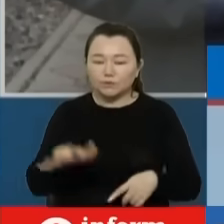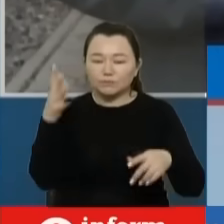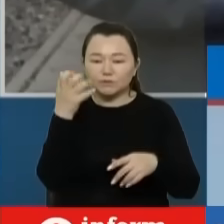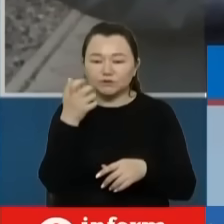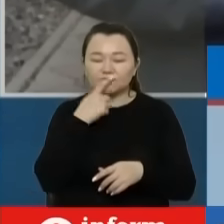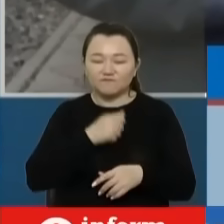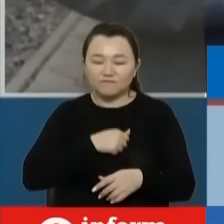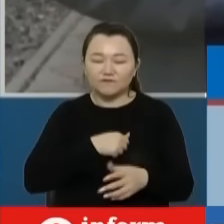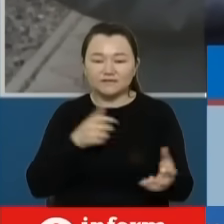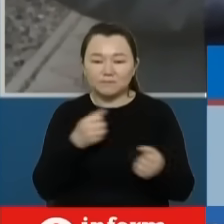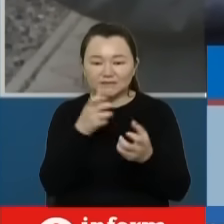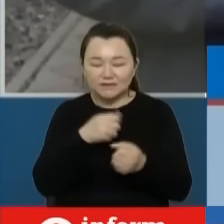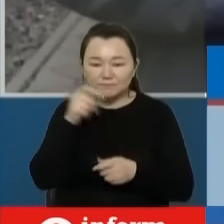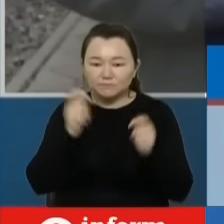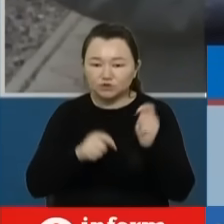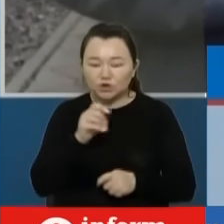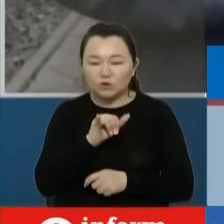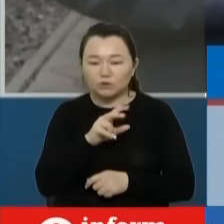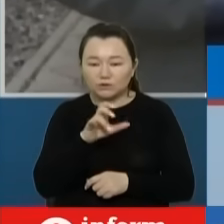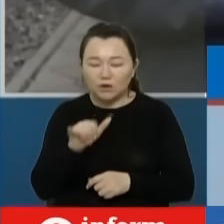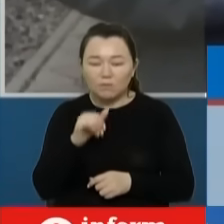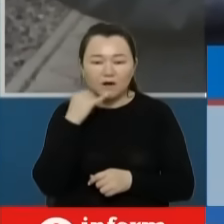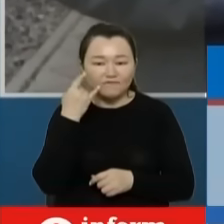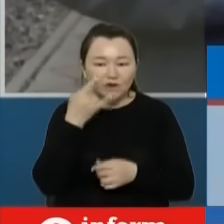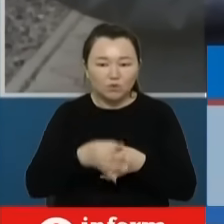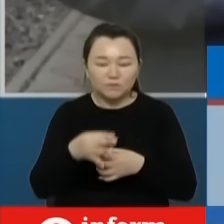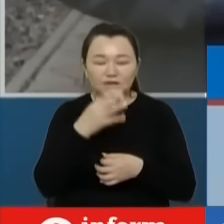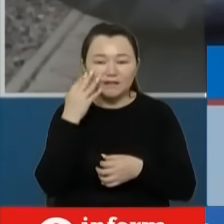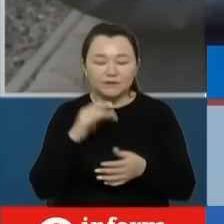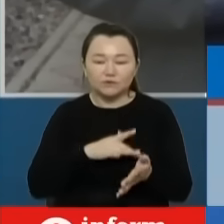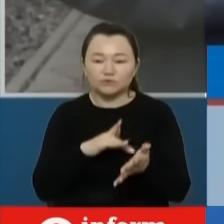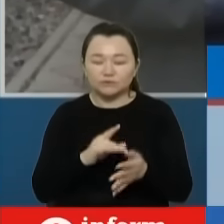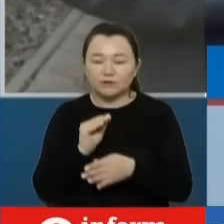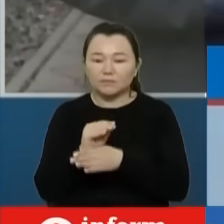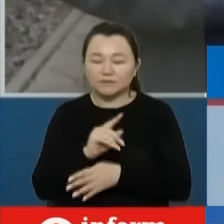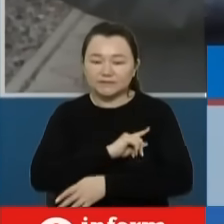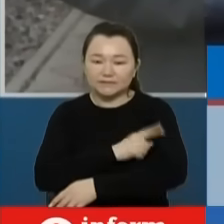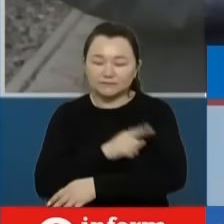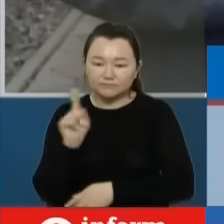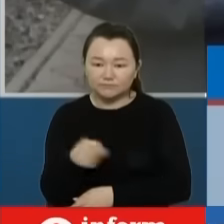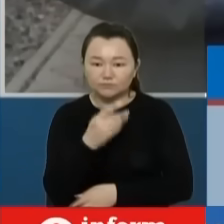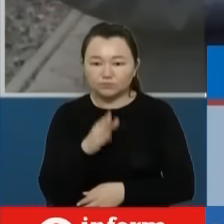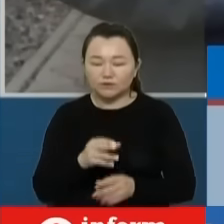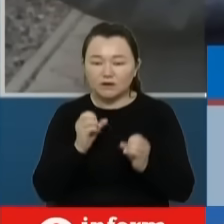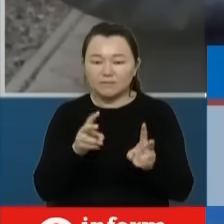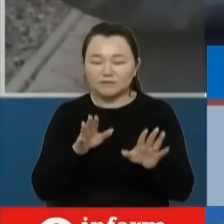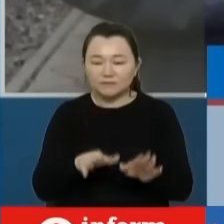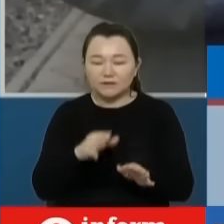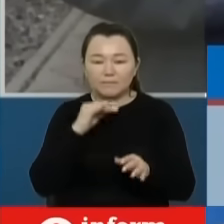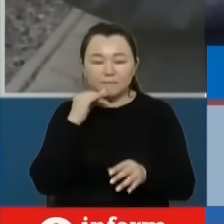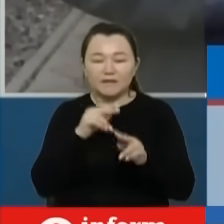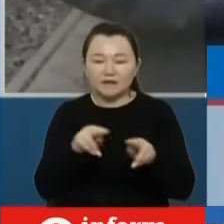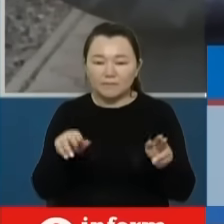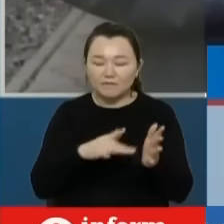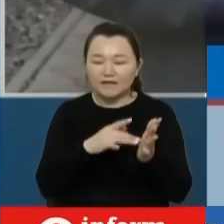мен құтқарушы келді. Әлі Ұлытау, Павлодар облысы мен Алматы қаласынан қосымша күш тартылмақ. Қауіпті аймақта орналасқан Петропавл қаласы мен